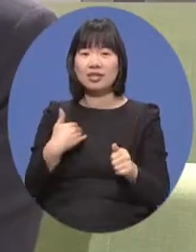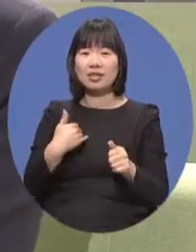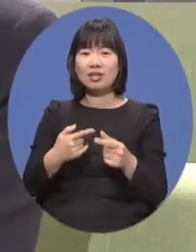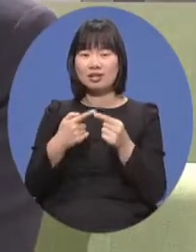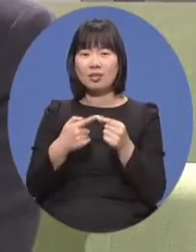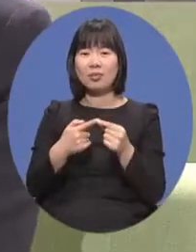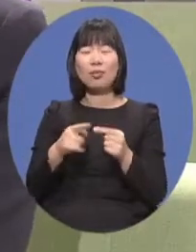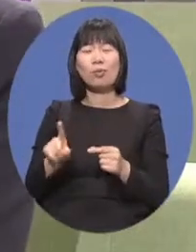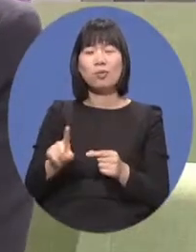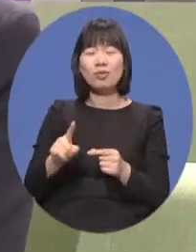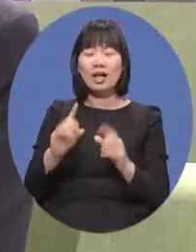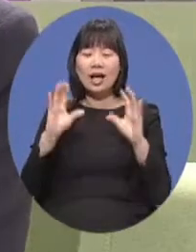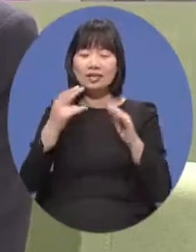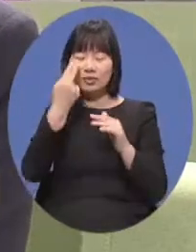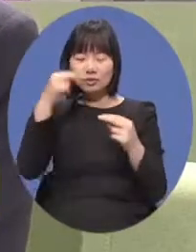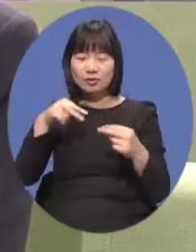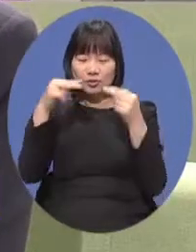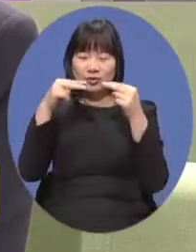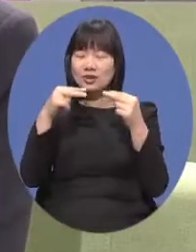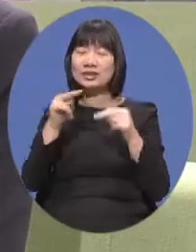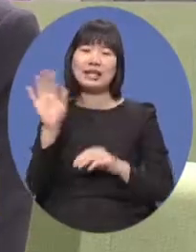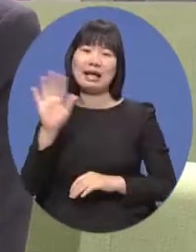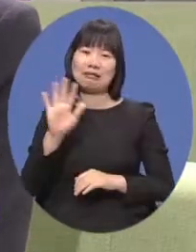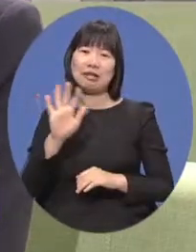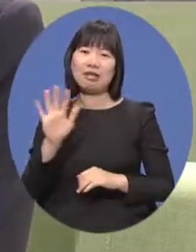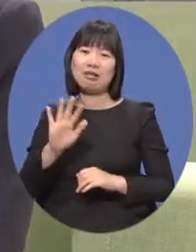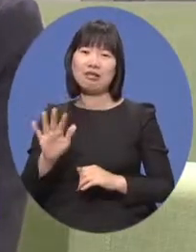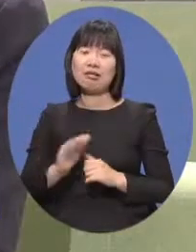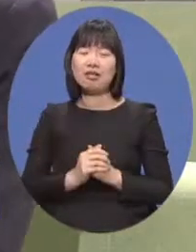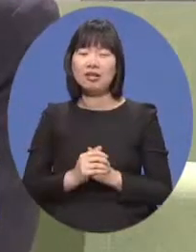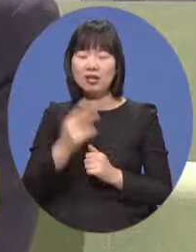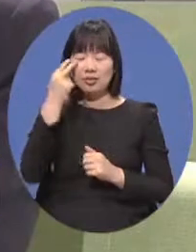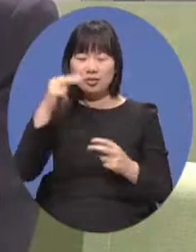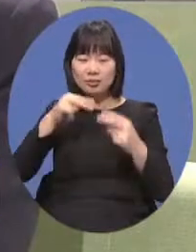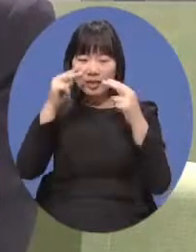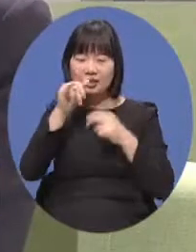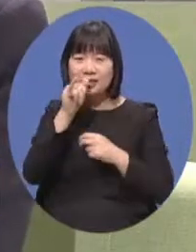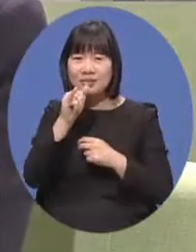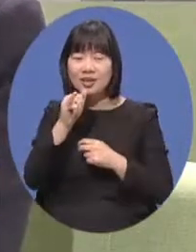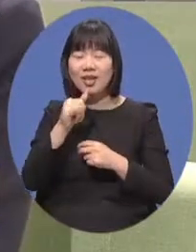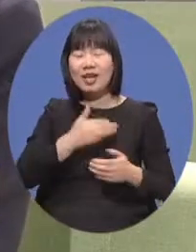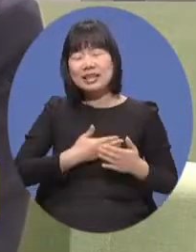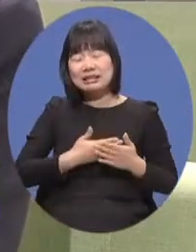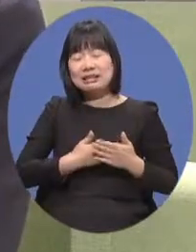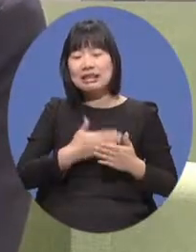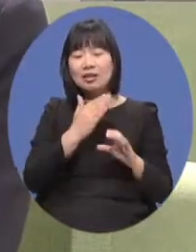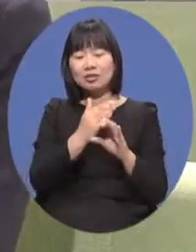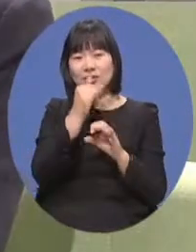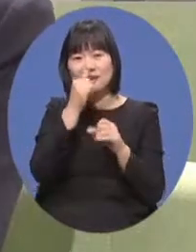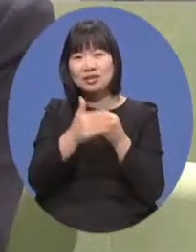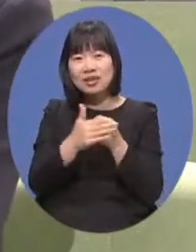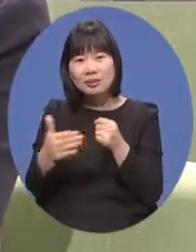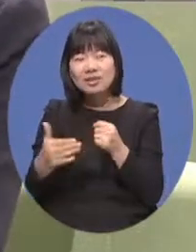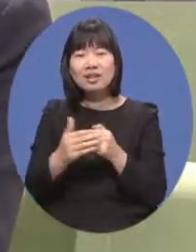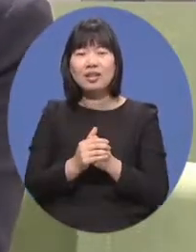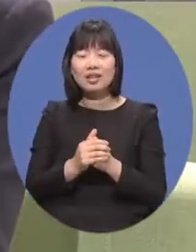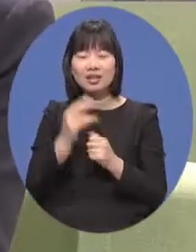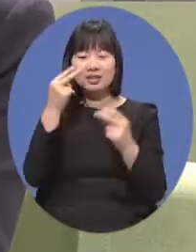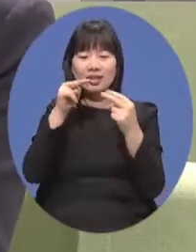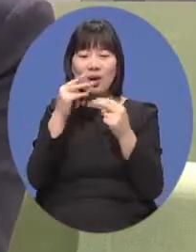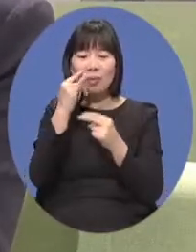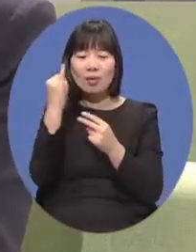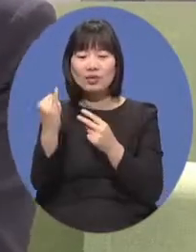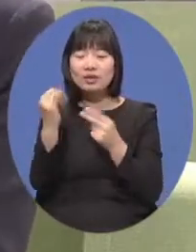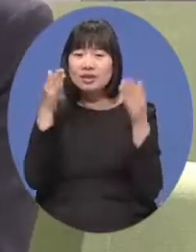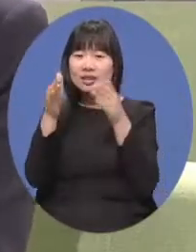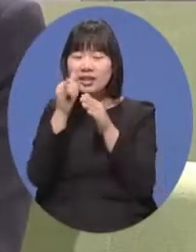번째 팁이 아이하고 눈을 바로 맞추지 않습니다. 네, 눈을 맞추면 아이가 굉장히 긴장을 하거든요. 그래서 시선은 어머님한테